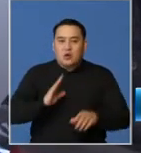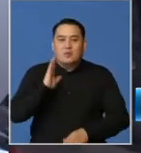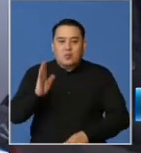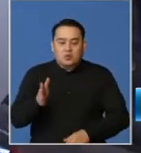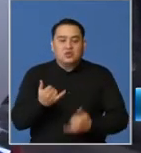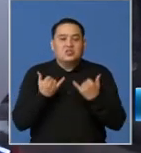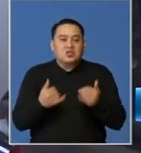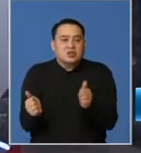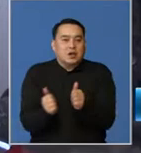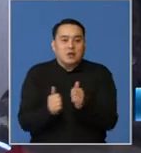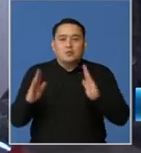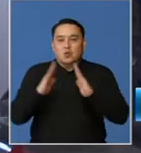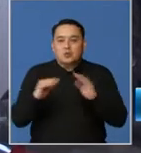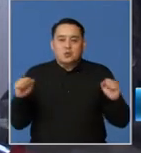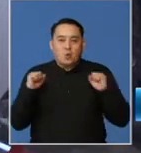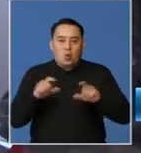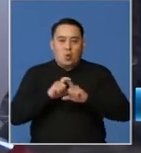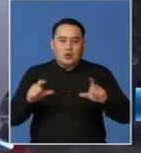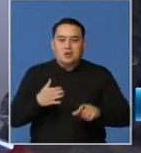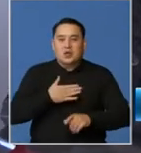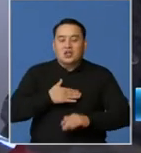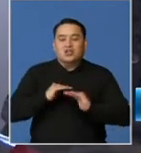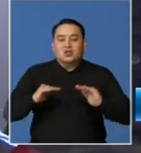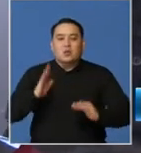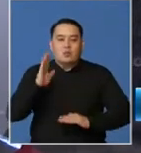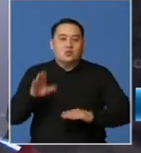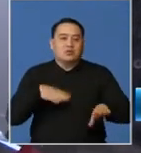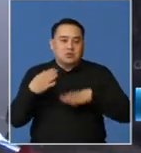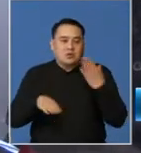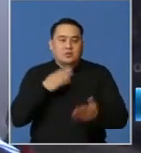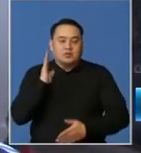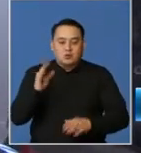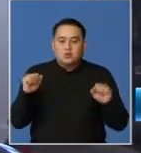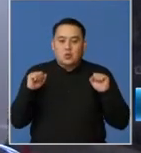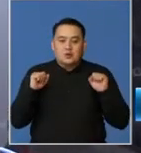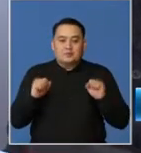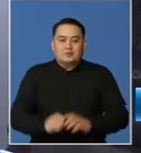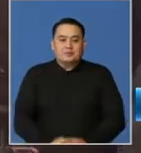Уже сейчас рядом с домом спорткомплекс. И наши детишки будут там заниматься спортом.